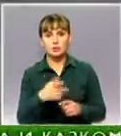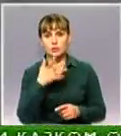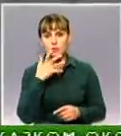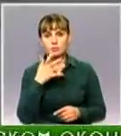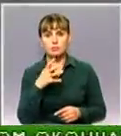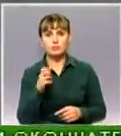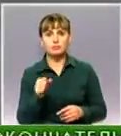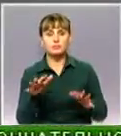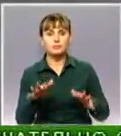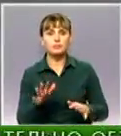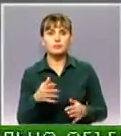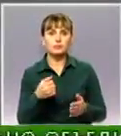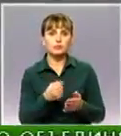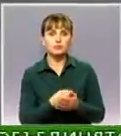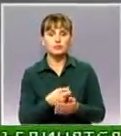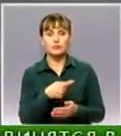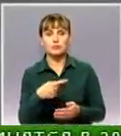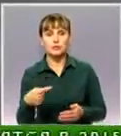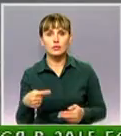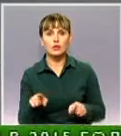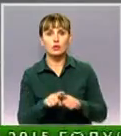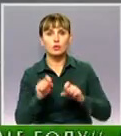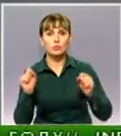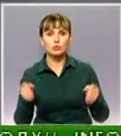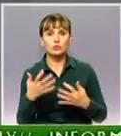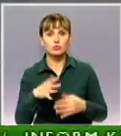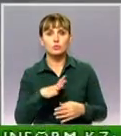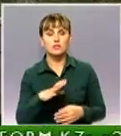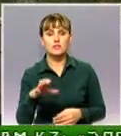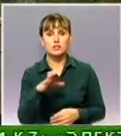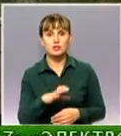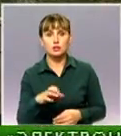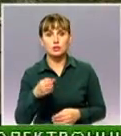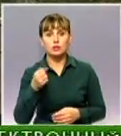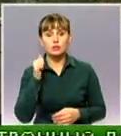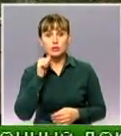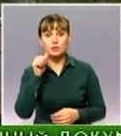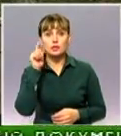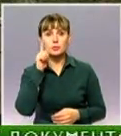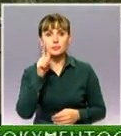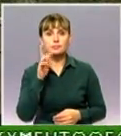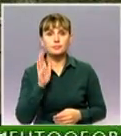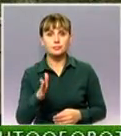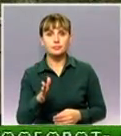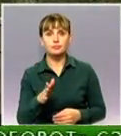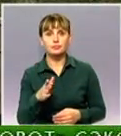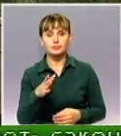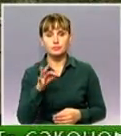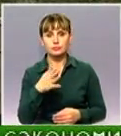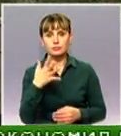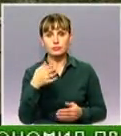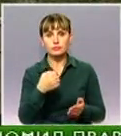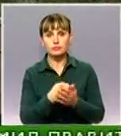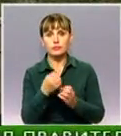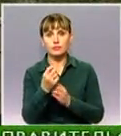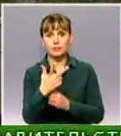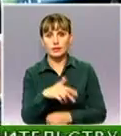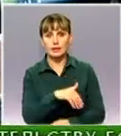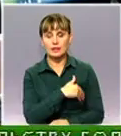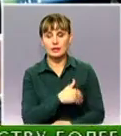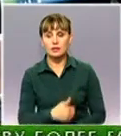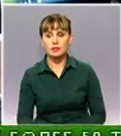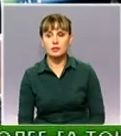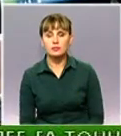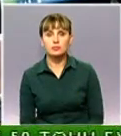а местами опустится до минуса. Такое похолодание уже было и в сентябре. Днем завтра и послезавтра прогреется всего от 5 до 13 градусов.